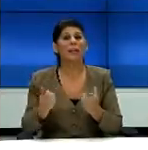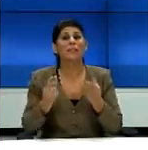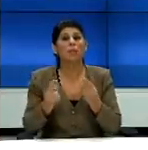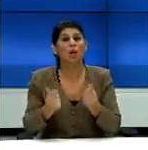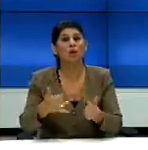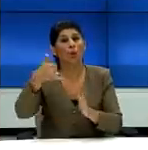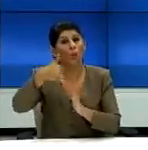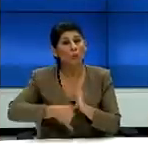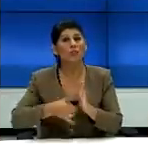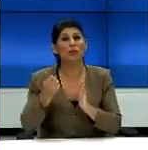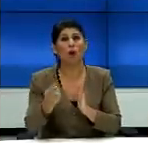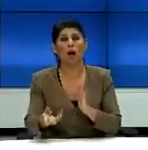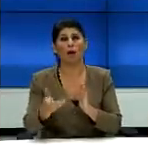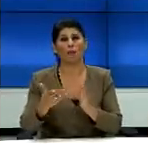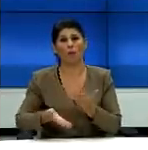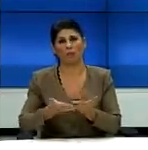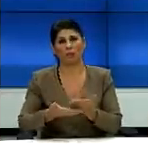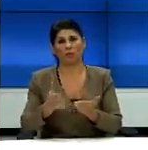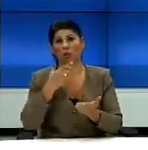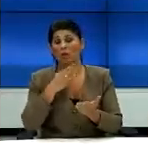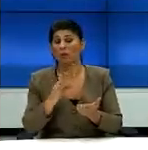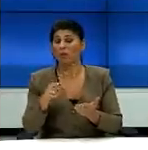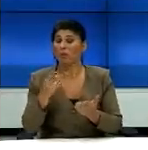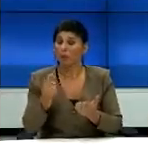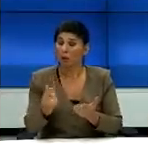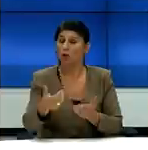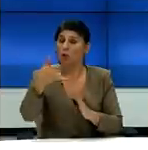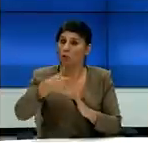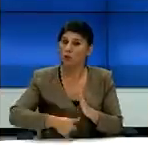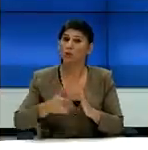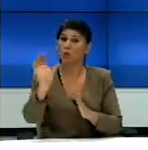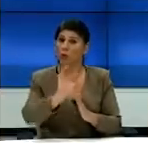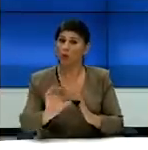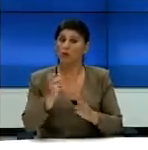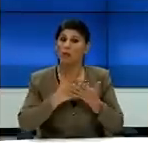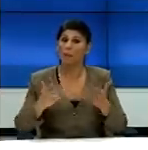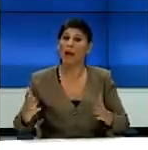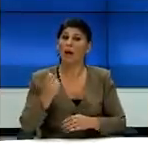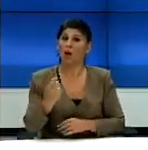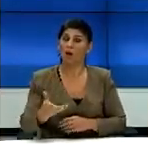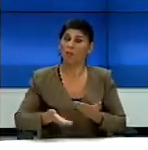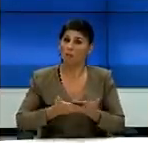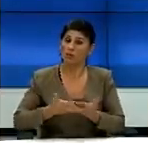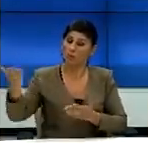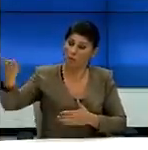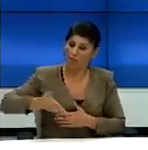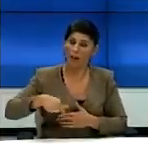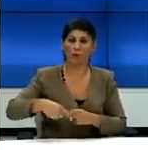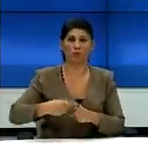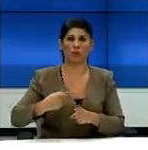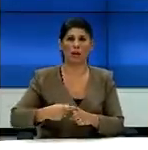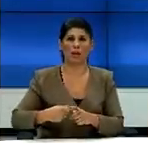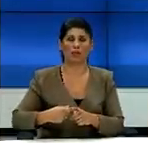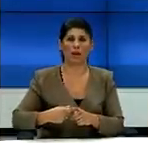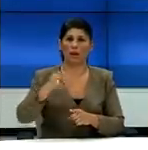αριθμό επισκεπτών, ποιοτικό και ουσιαστικό τουρισμό και μεγάλο αριθμό επισκεπτών που θα ερχόντουσαν στη χώρα αξιοποιώντας αυτό